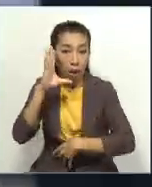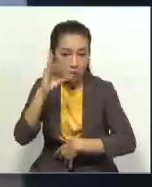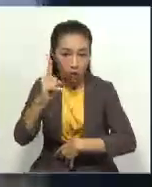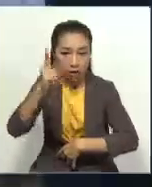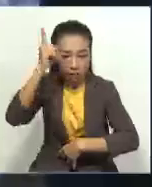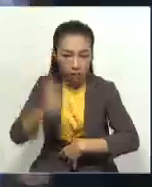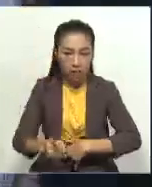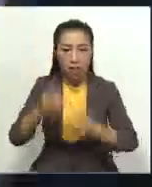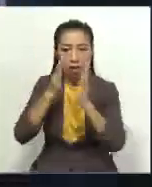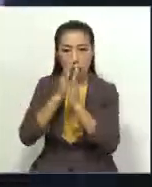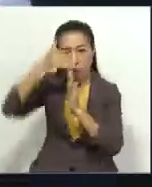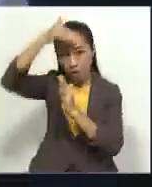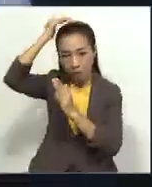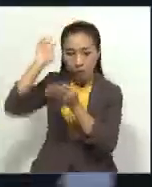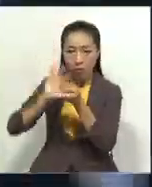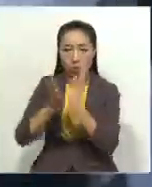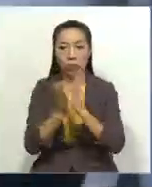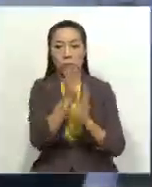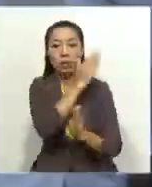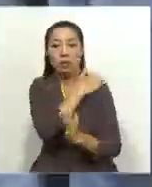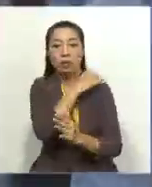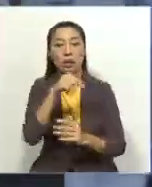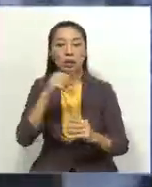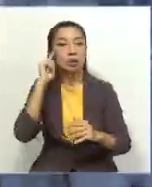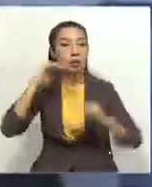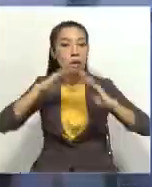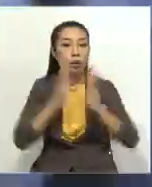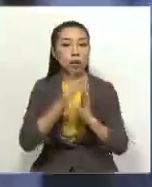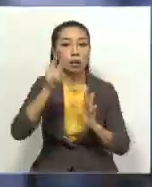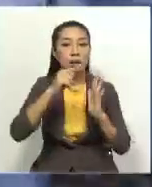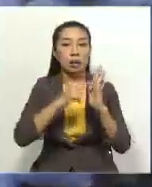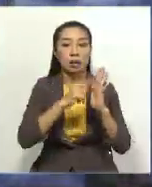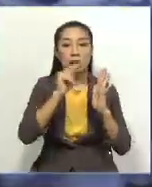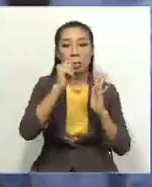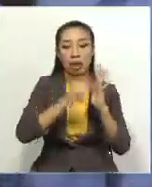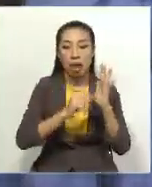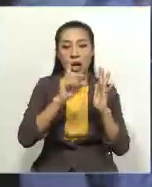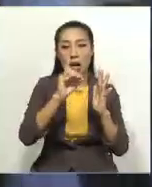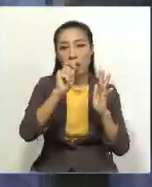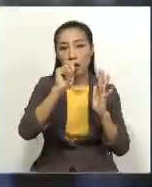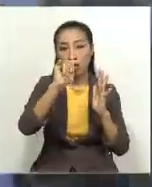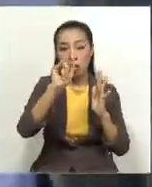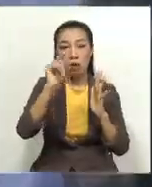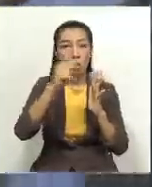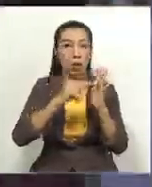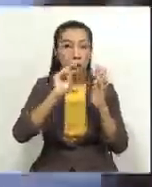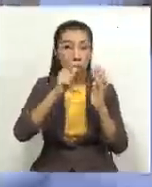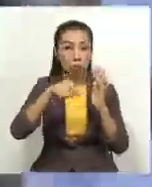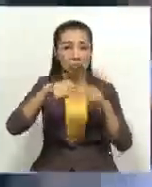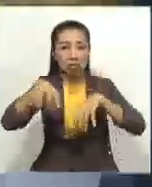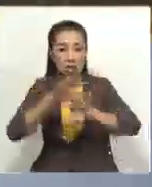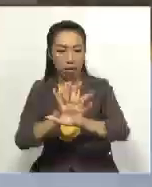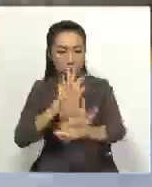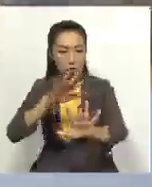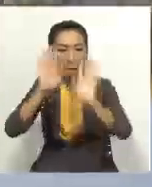อุปสมบทที่วัดพระธาตุดอยตุงจะมีการตั้งขบวนแห่ตามธรรมเนียมประเพณีล้านนาโดยด้านหน้าของขบวนจะ